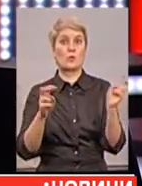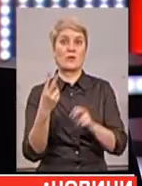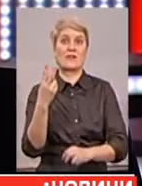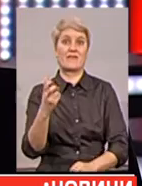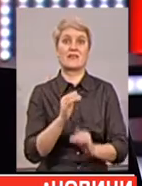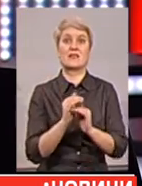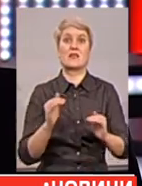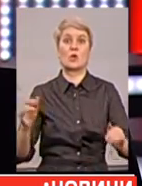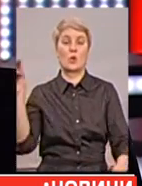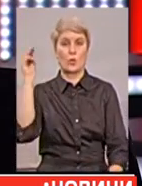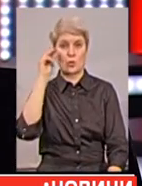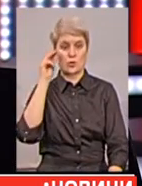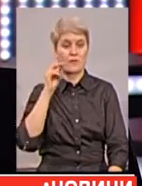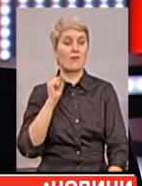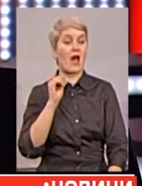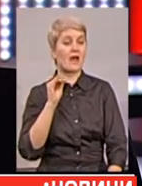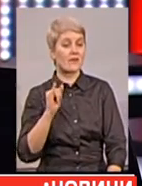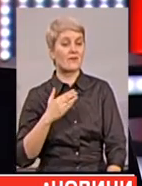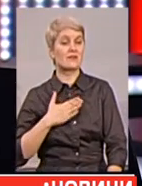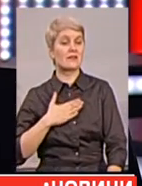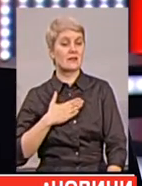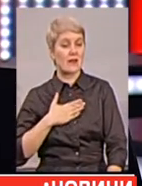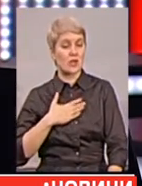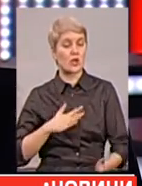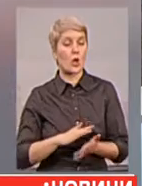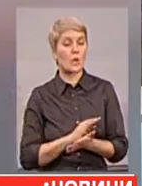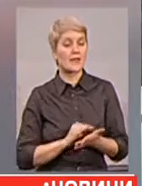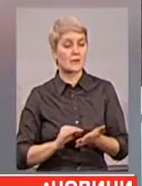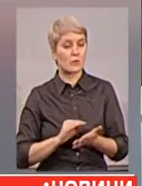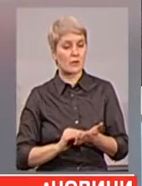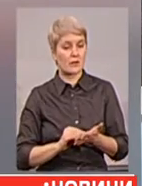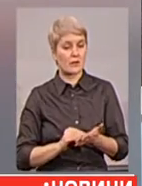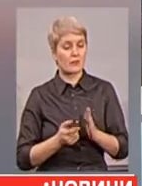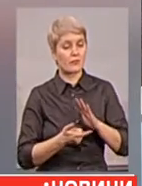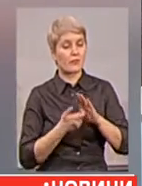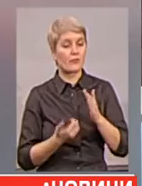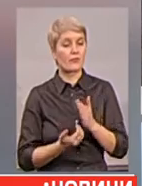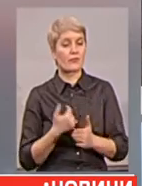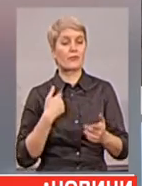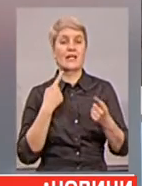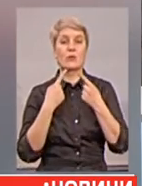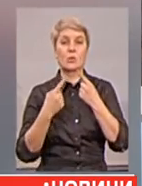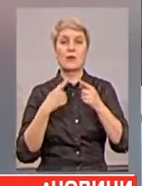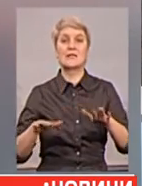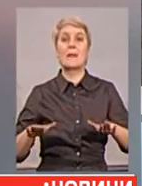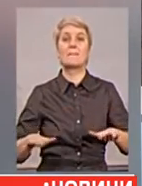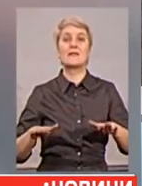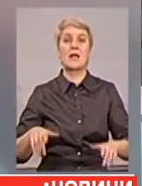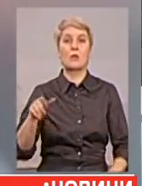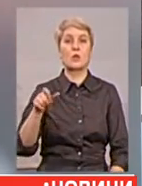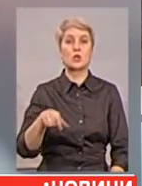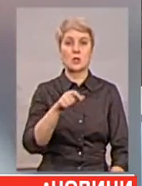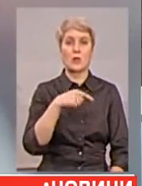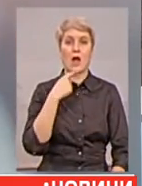зараз наша Вікторія Рощина. Останні новини від неї телефоном. Нам вдалося поспілкуватися із місцевими жителями. Вони кажуть,